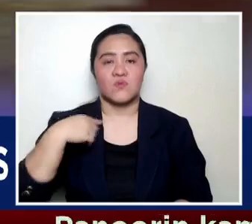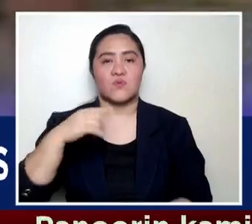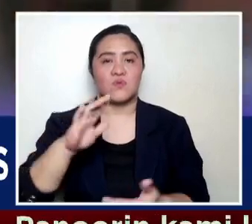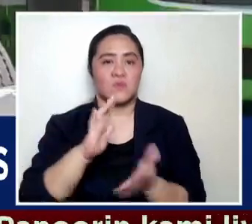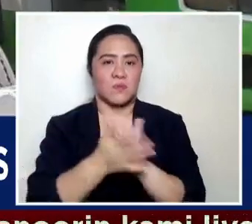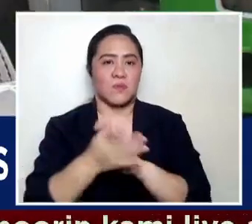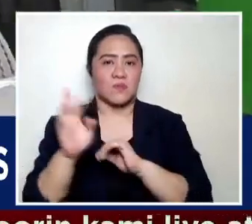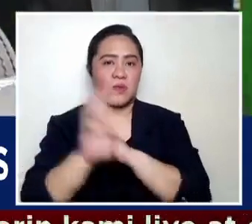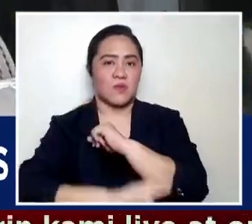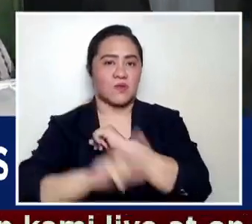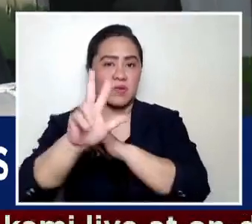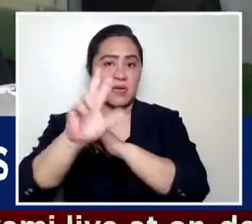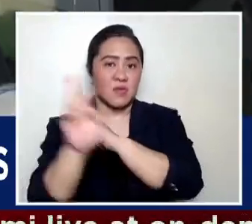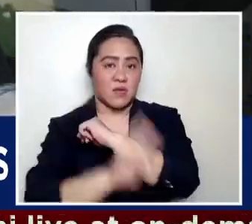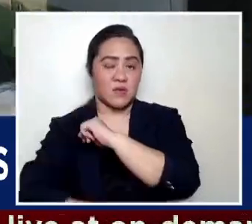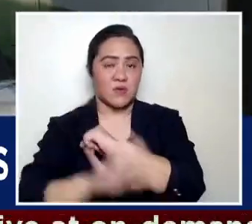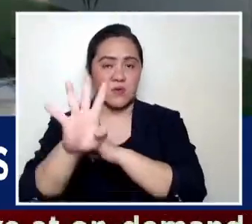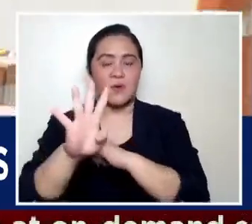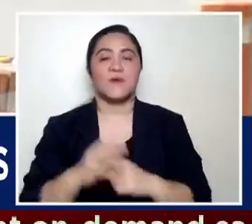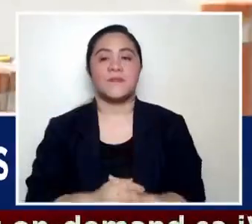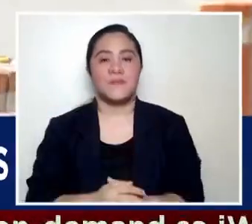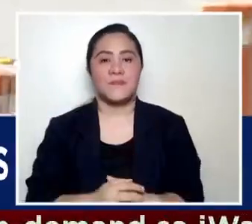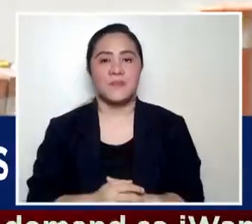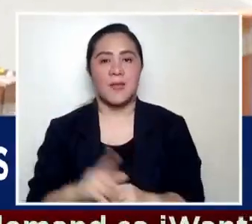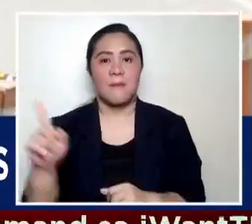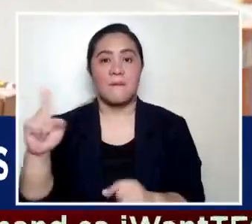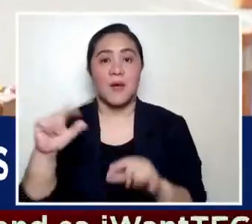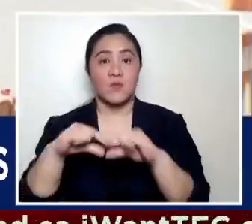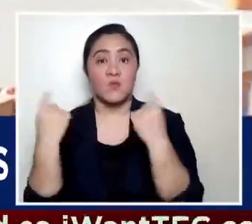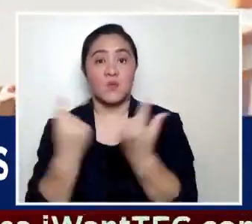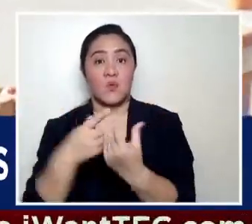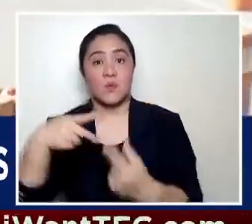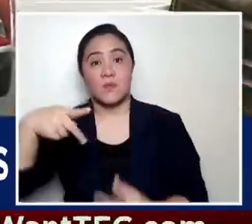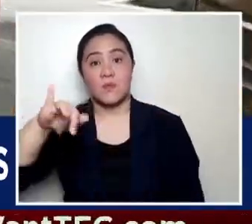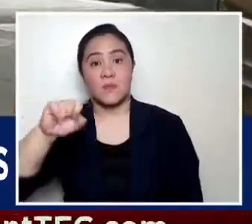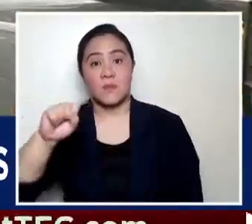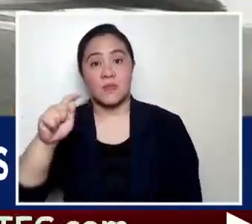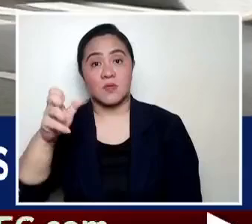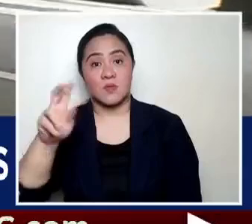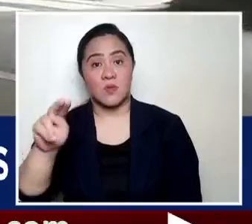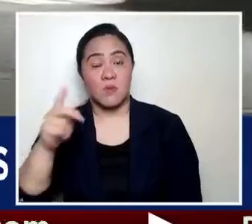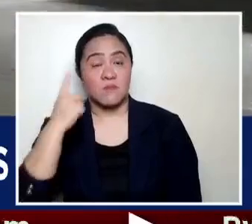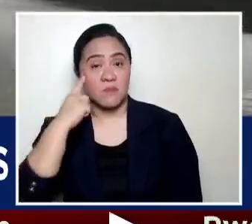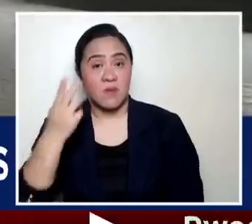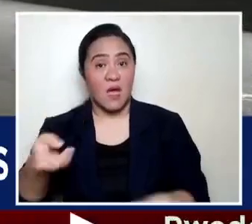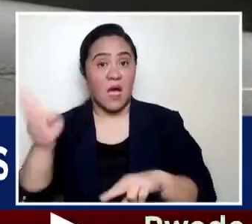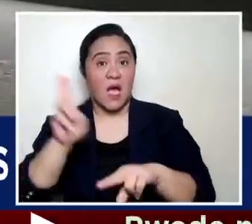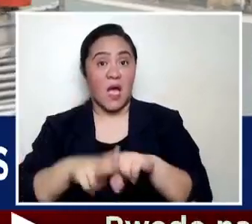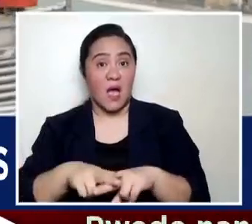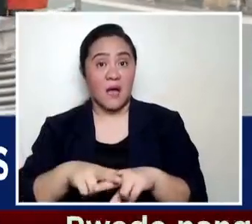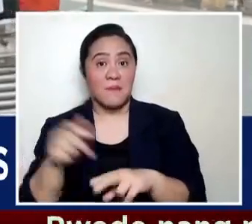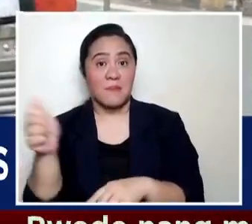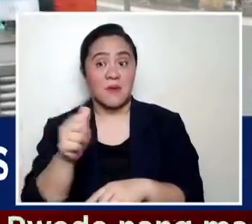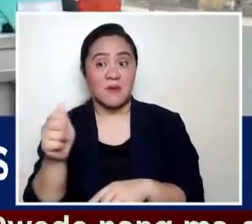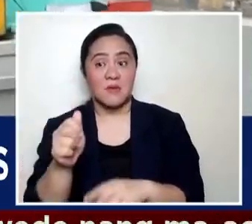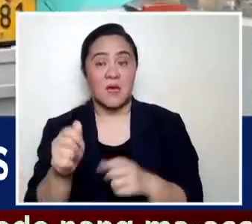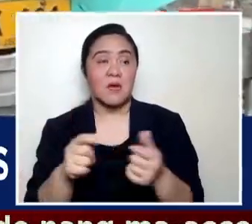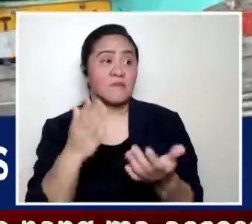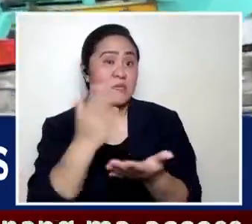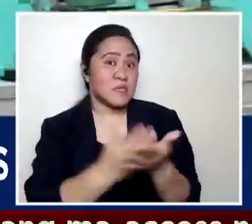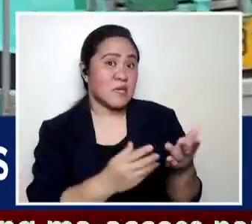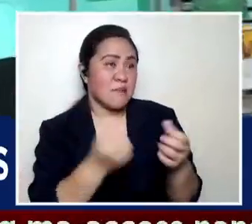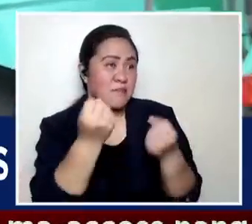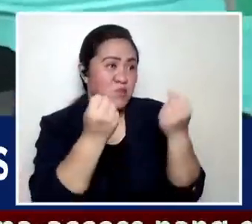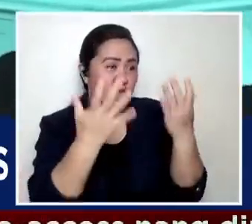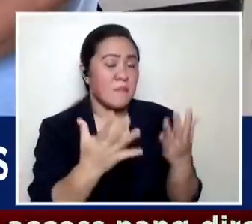Region 4. Ayon sa grupong Piston, dahil sa taas pasahe, posibleng bumalik na sa pamamasada ang ibang jeepney driver na